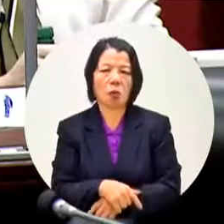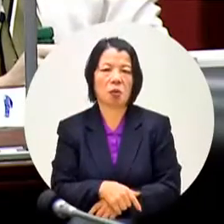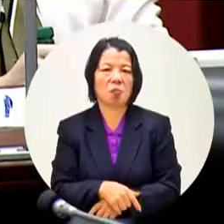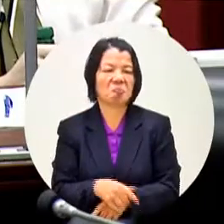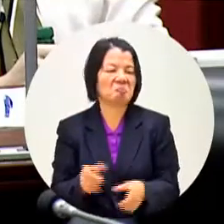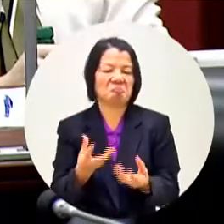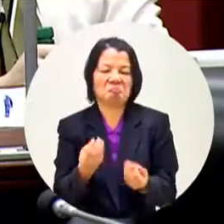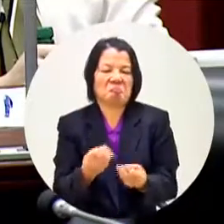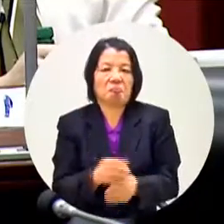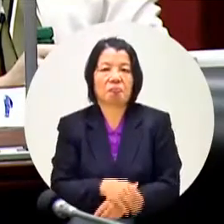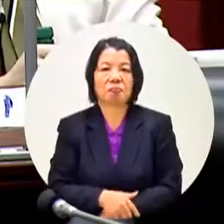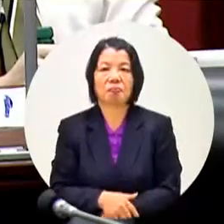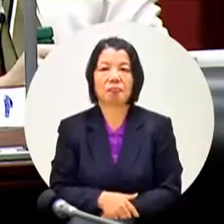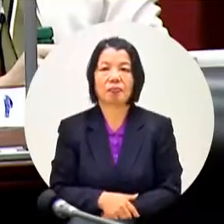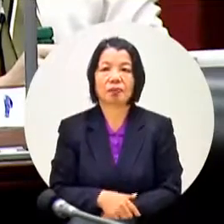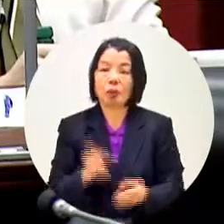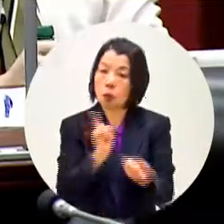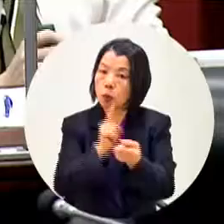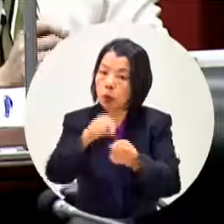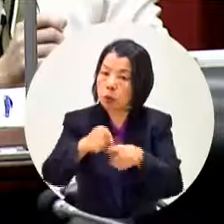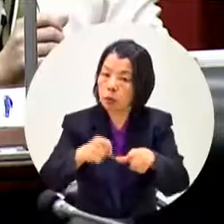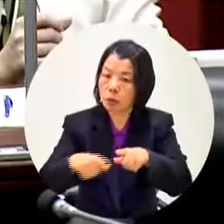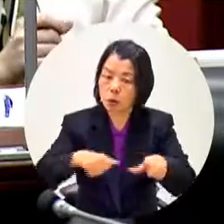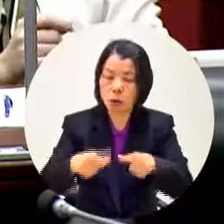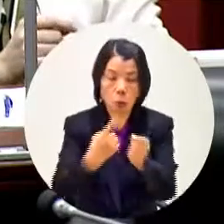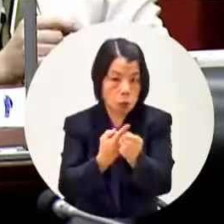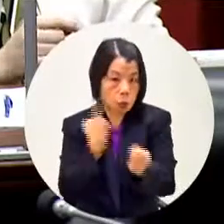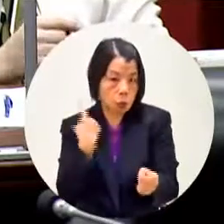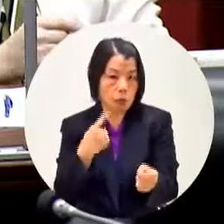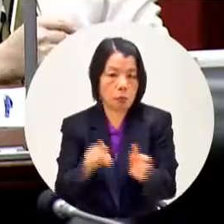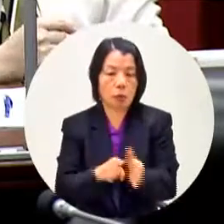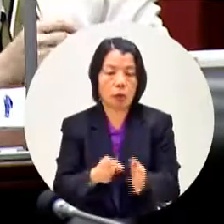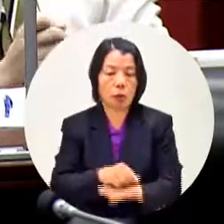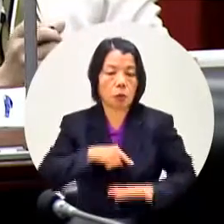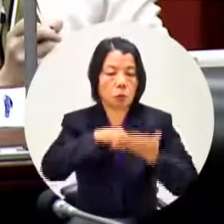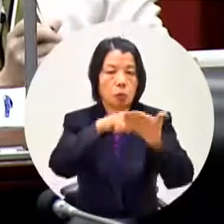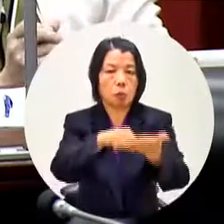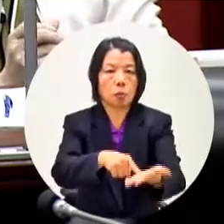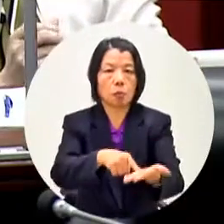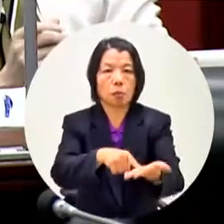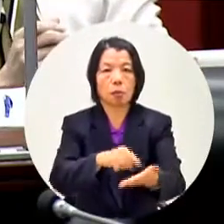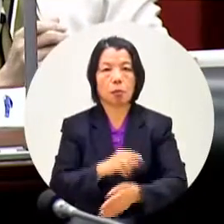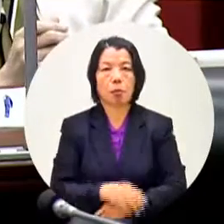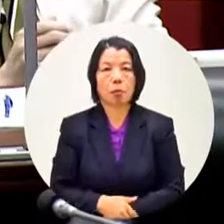我们永安来说的话哈、哦、它目前只有一个小公园，那它大概